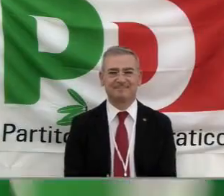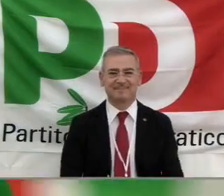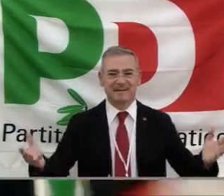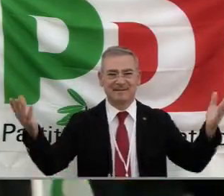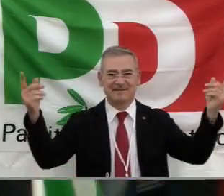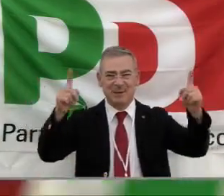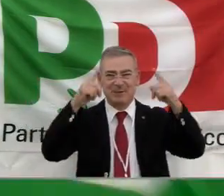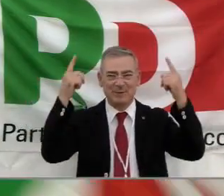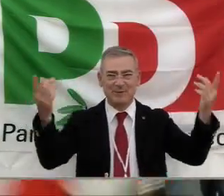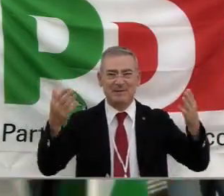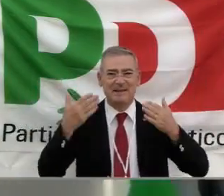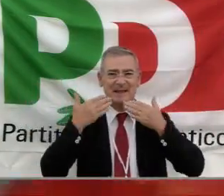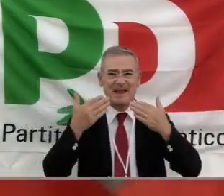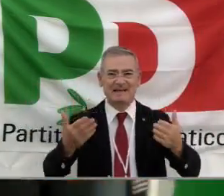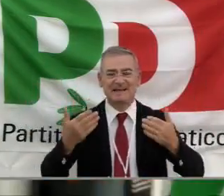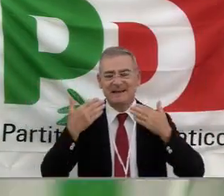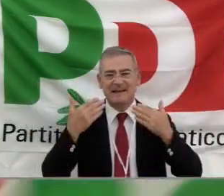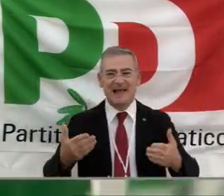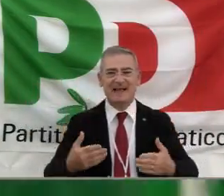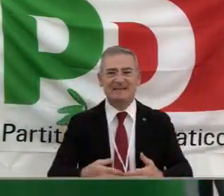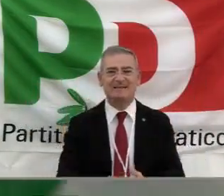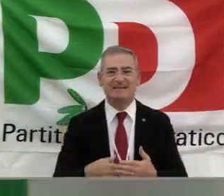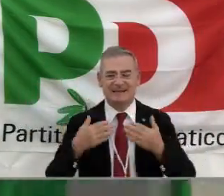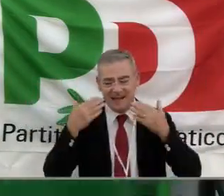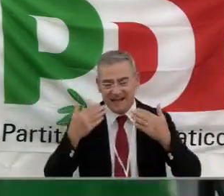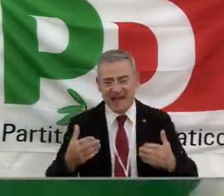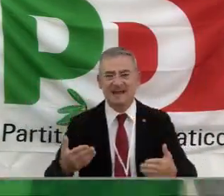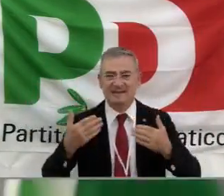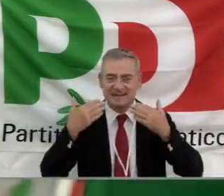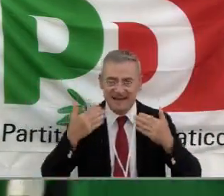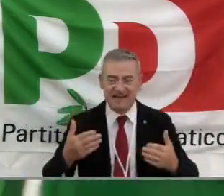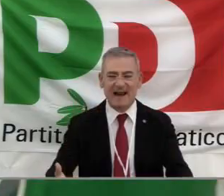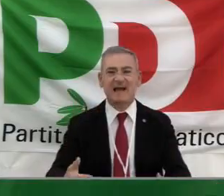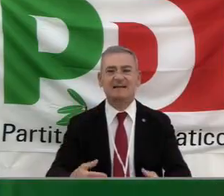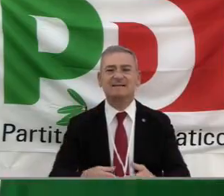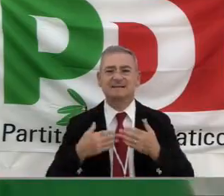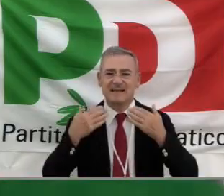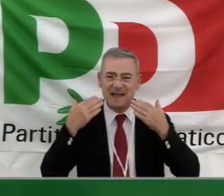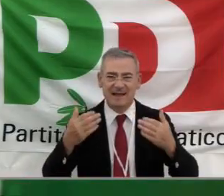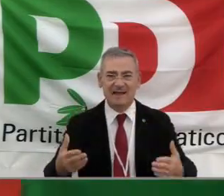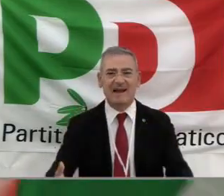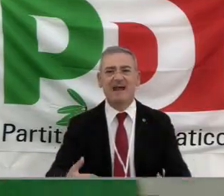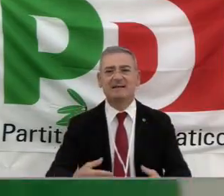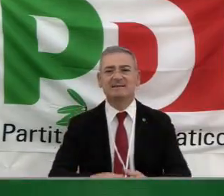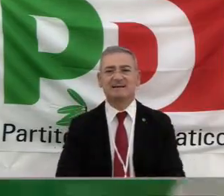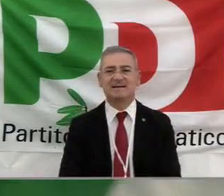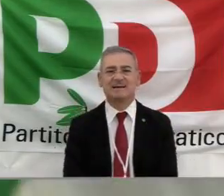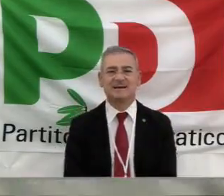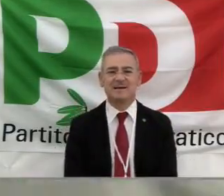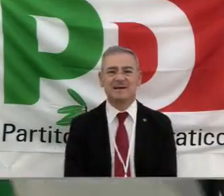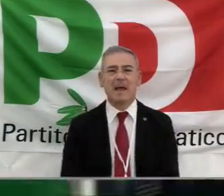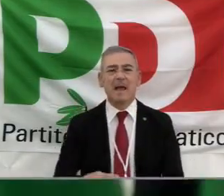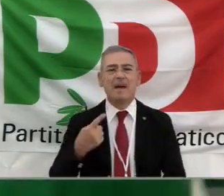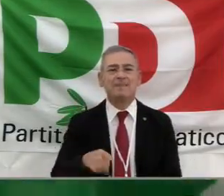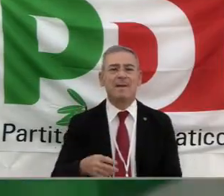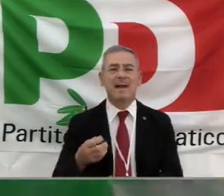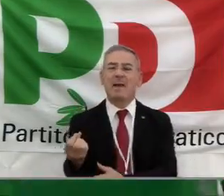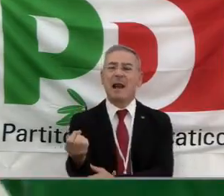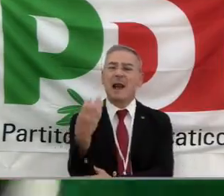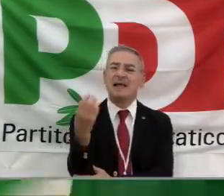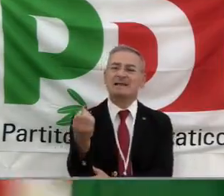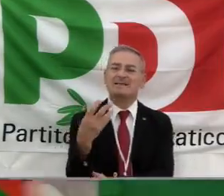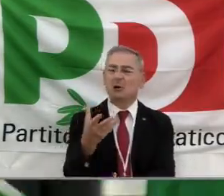Ciao a tutti, grazie, grazie, grazie, grazie, grazie per questa